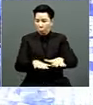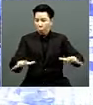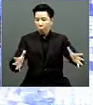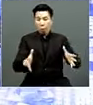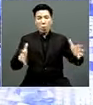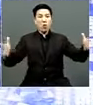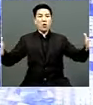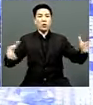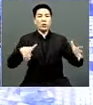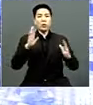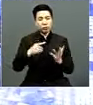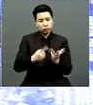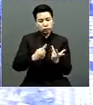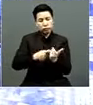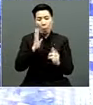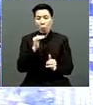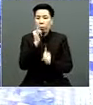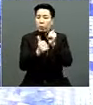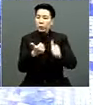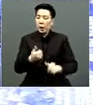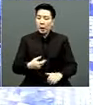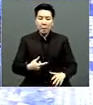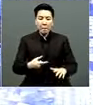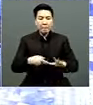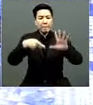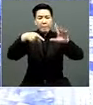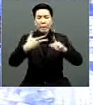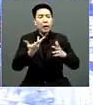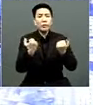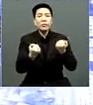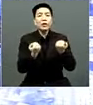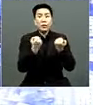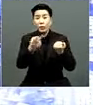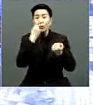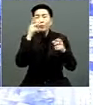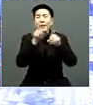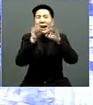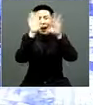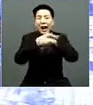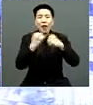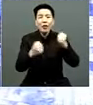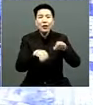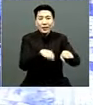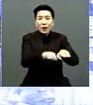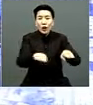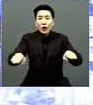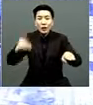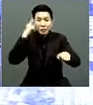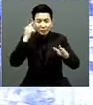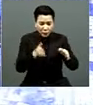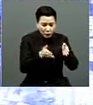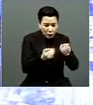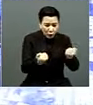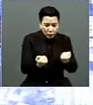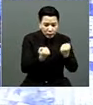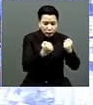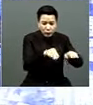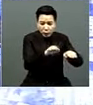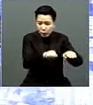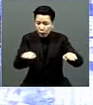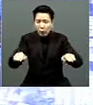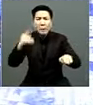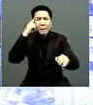เขาก็จะมียอดจำนวนคนเหมือนกับที่จอดรถเห็นไหมฮะที่จอดรถที่เขาจะมีจำนวนซองเข้าไปจอดเพราะฉะนั้นมันเพียง